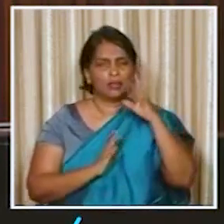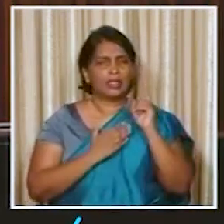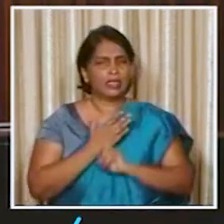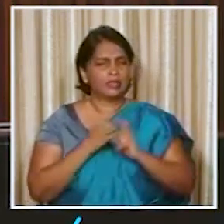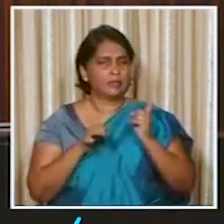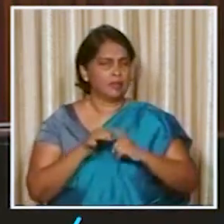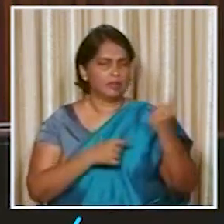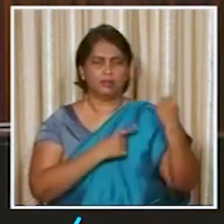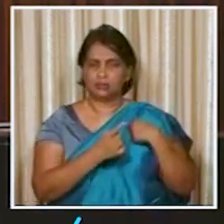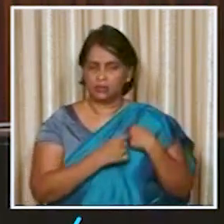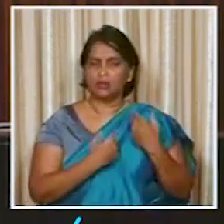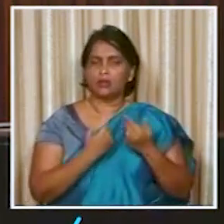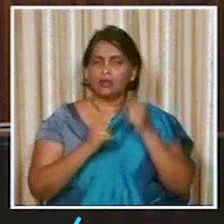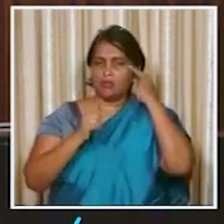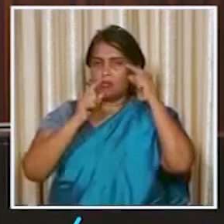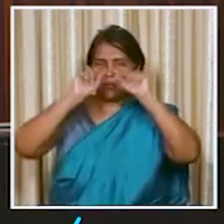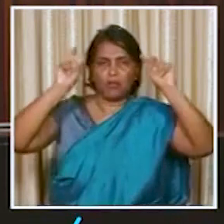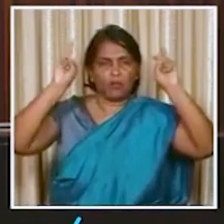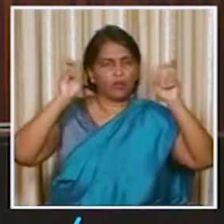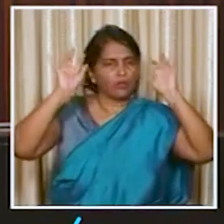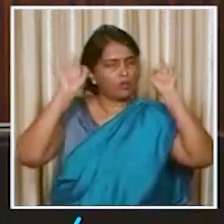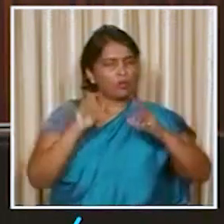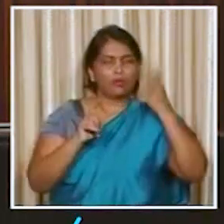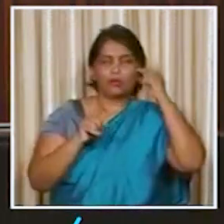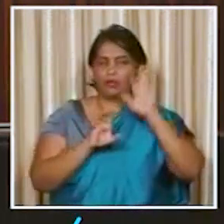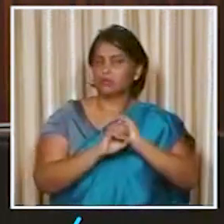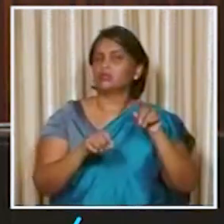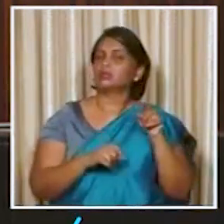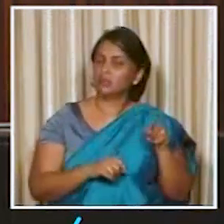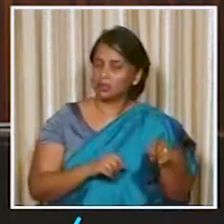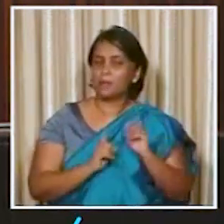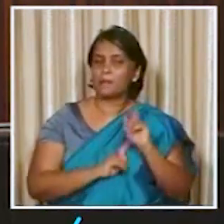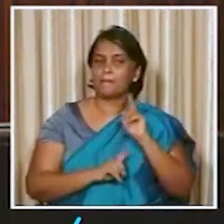මතු කිරීම හා මාතෘකාවට අදාළ නොවන ප්‍රකාශ නිසා සිදුවන්නේ